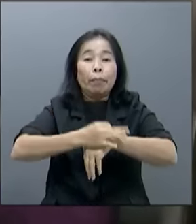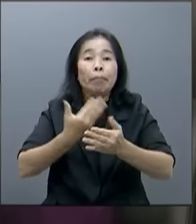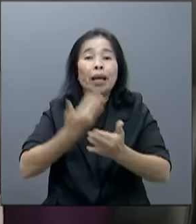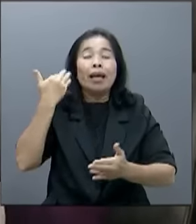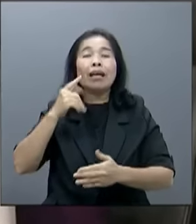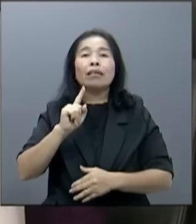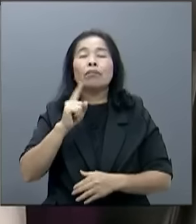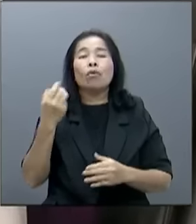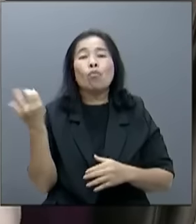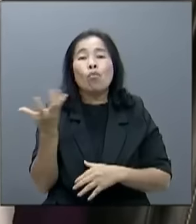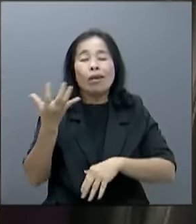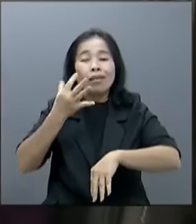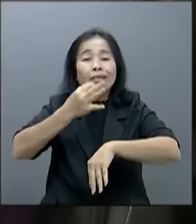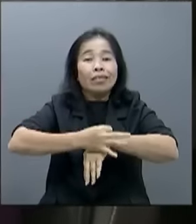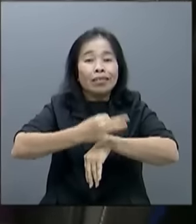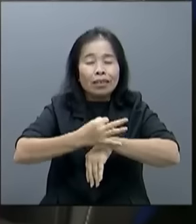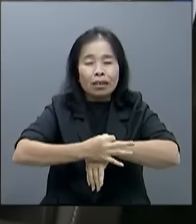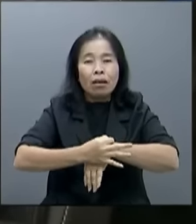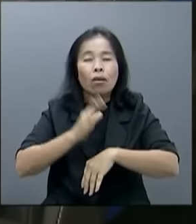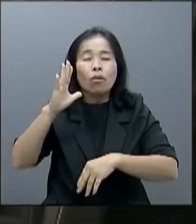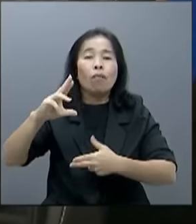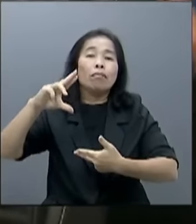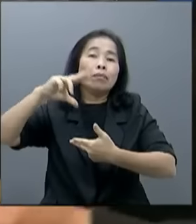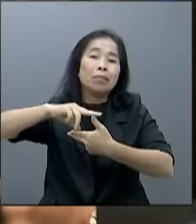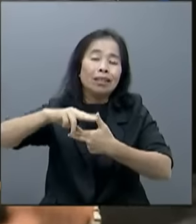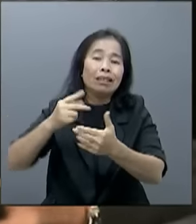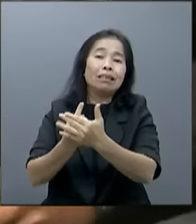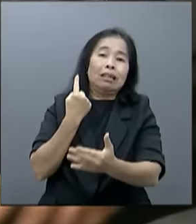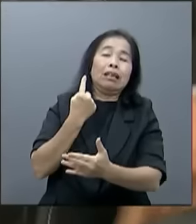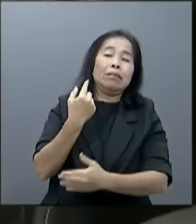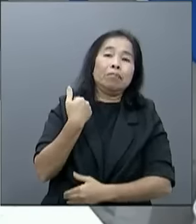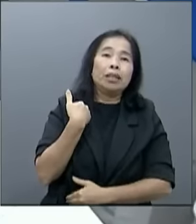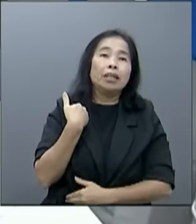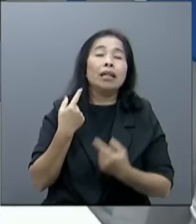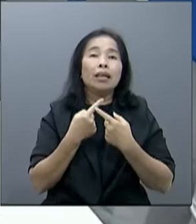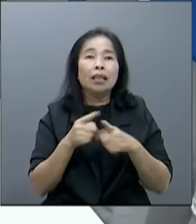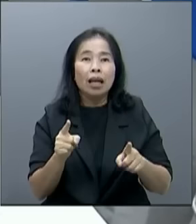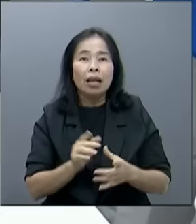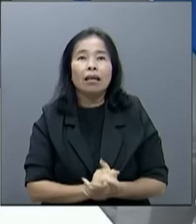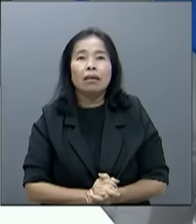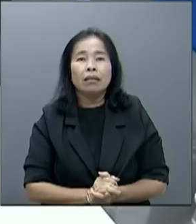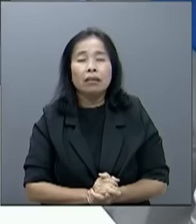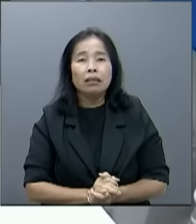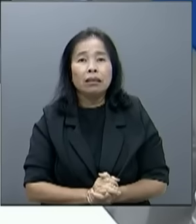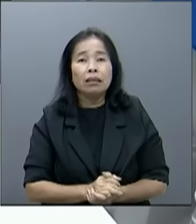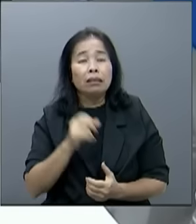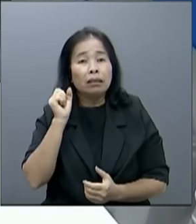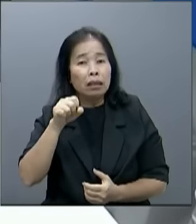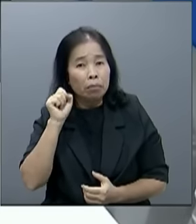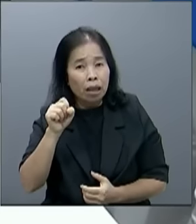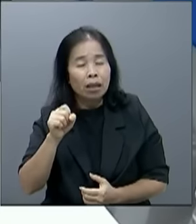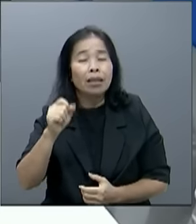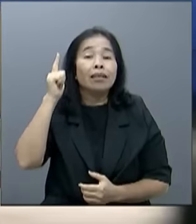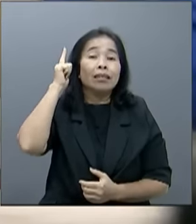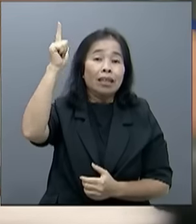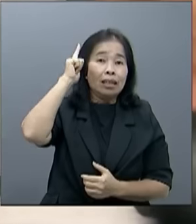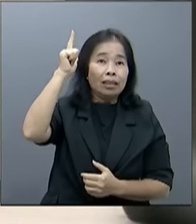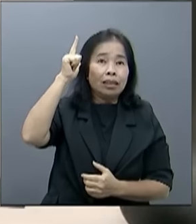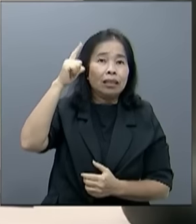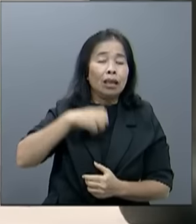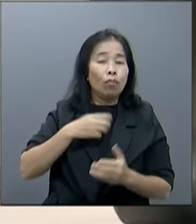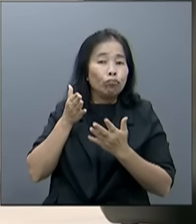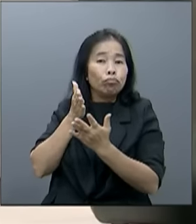คนดิเดตนายกจากพรรคพลังประชารัฐอีกคนค่ะแต่สำคัญอยู่ที่ว่าใช่เป็นคนที่นายทักษิณชินวัตรพาดพิง